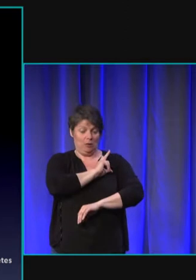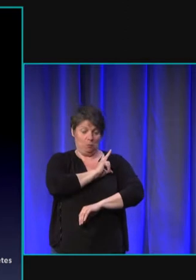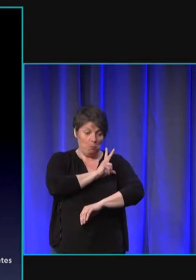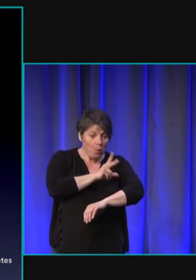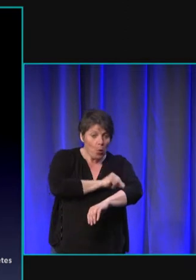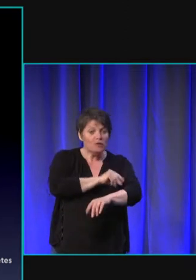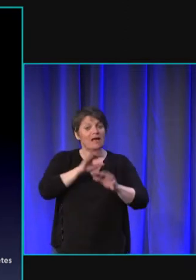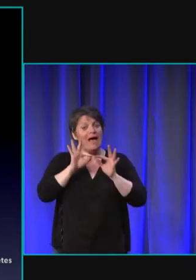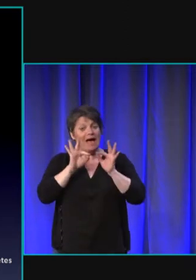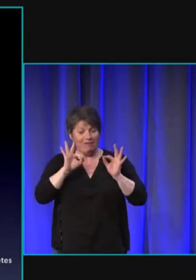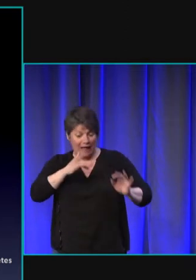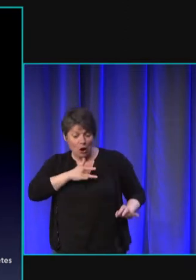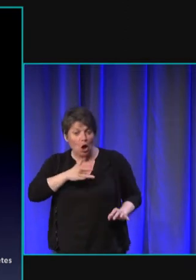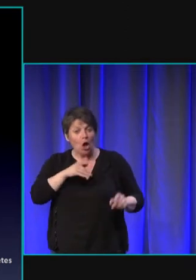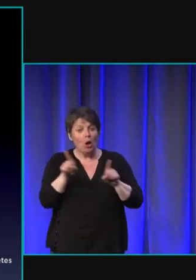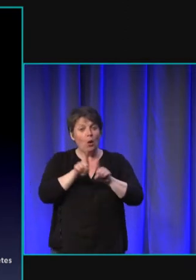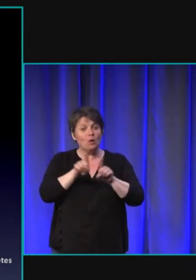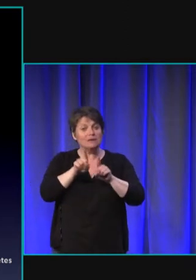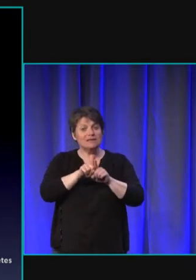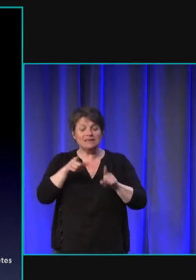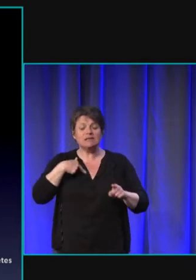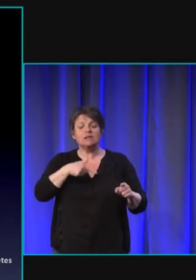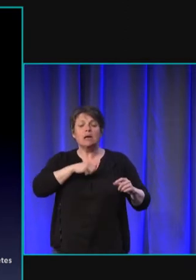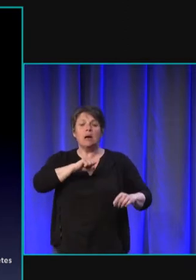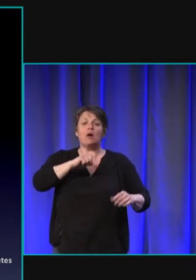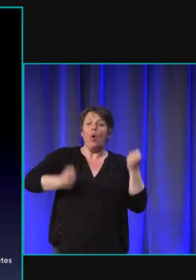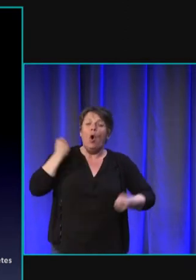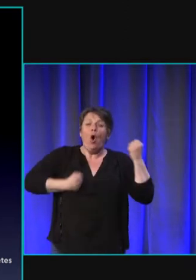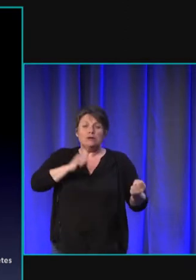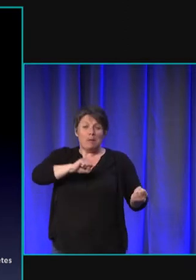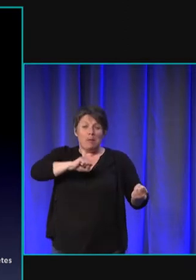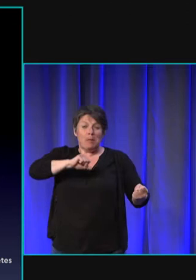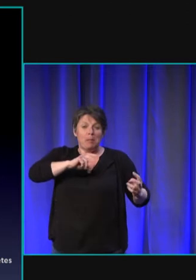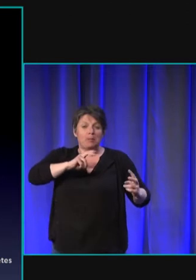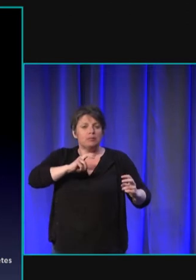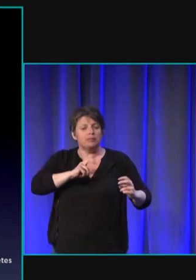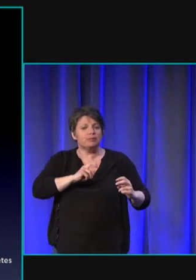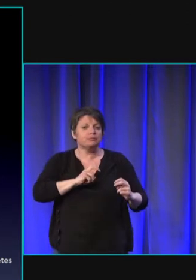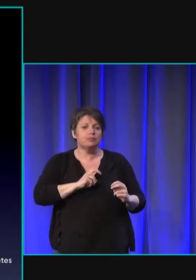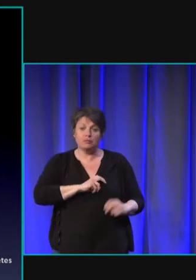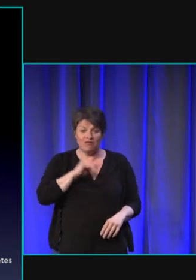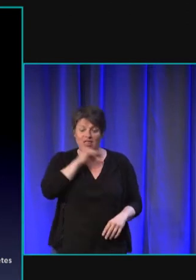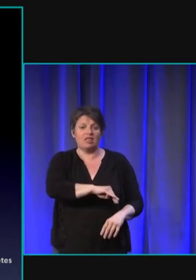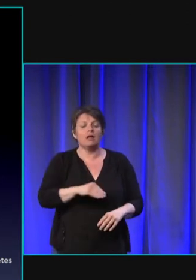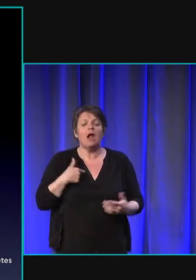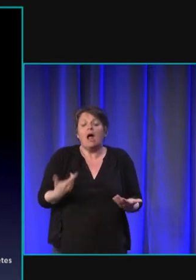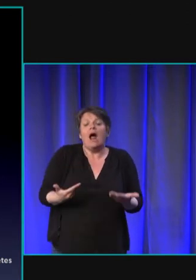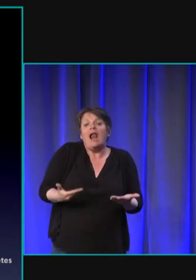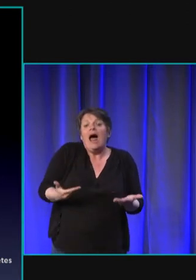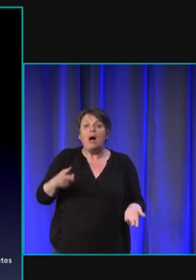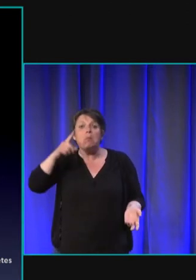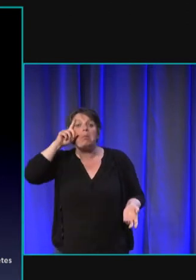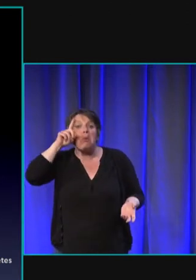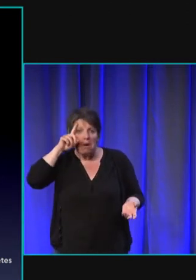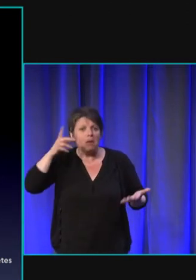mais au niveau cardiaque aussi, le cœur ralentit très vite. Alors aujourd'hui, on ne sait pas trop ce qu'il en est, quelles sont les raisons